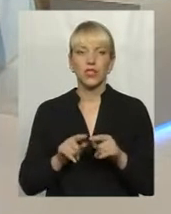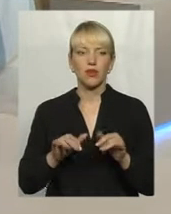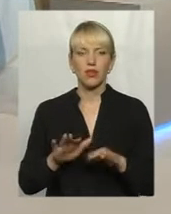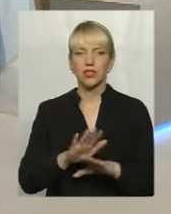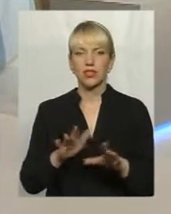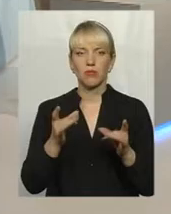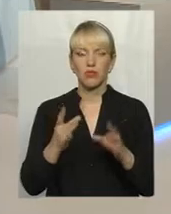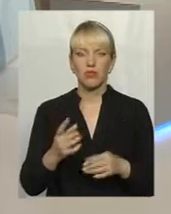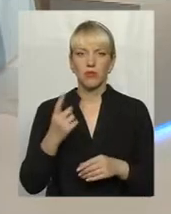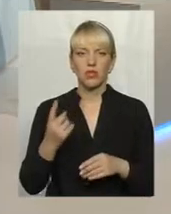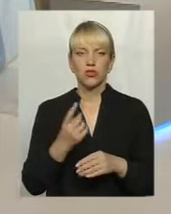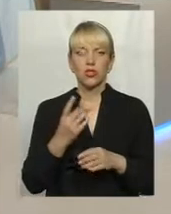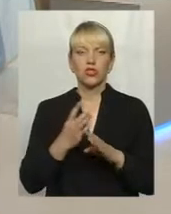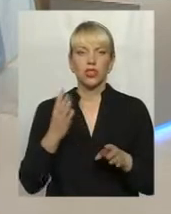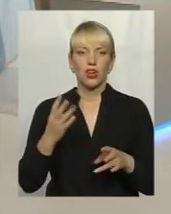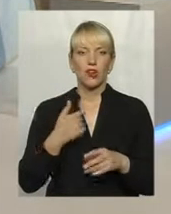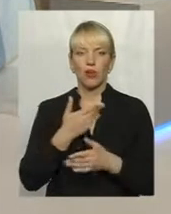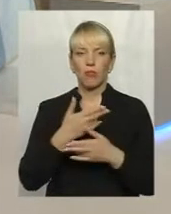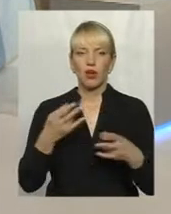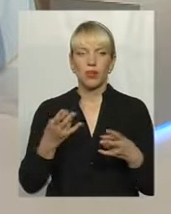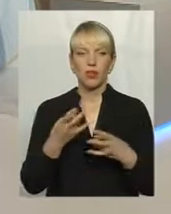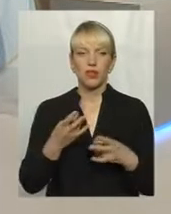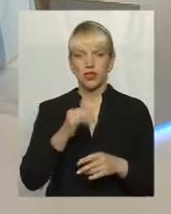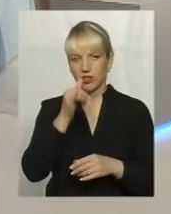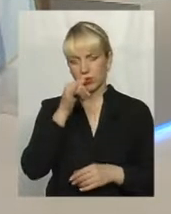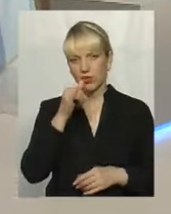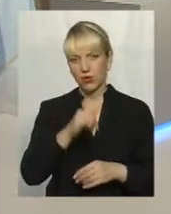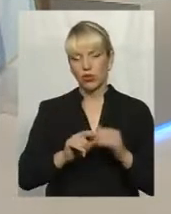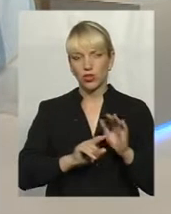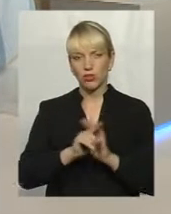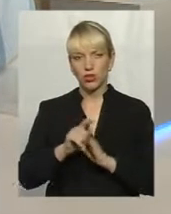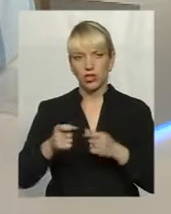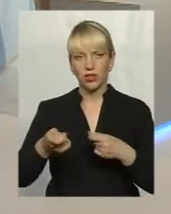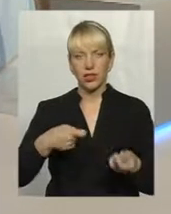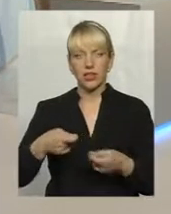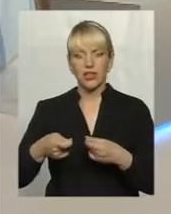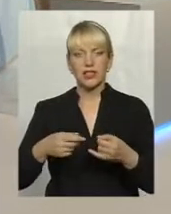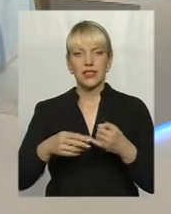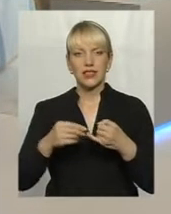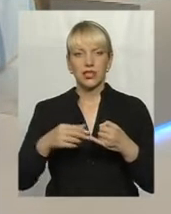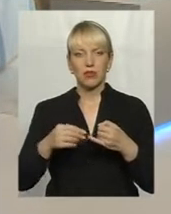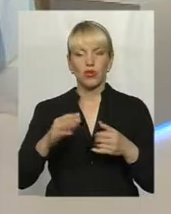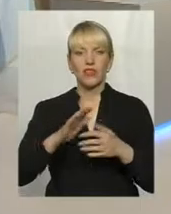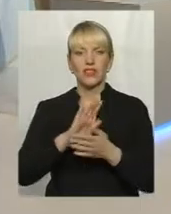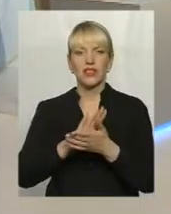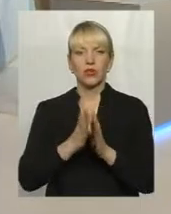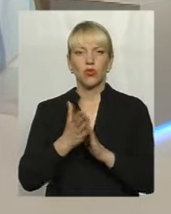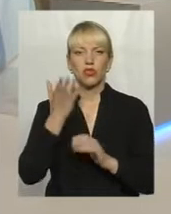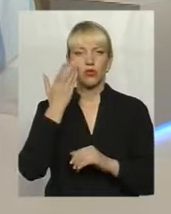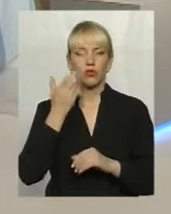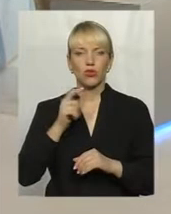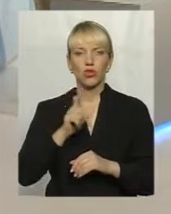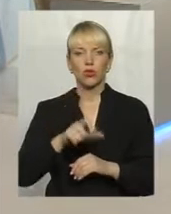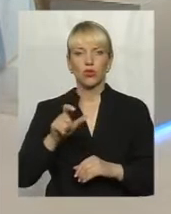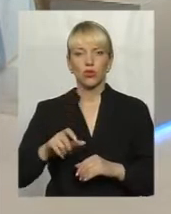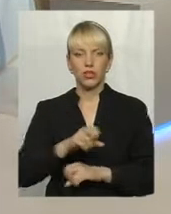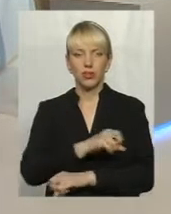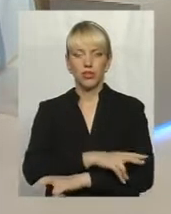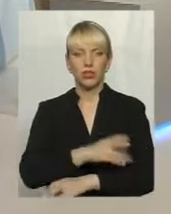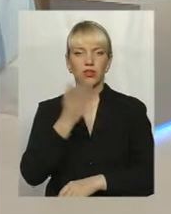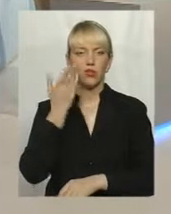але в першу чергу ми повинні не дозволити розпочати ринок землі у ситуації, коли люди бідні, коли левова